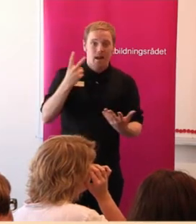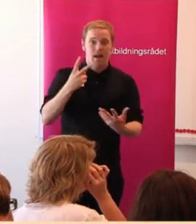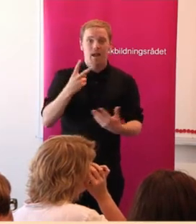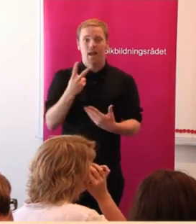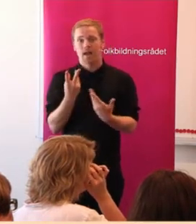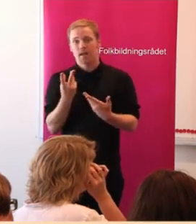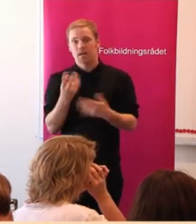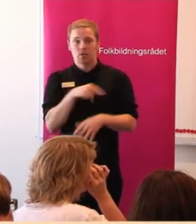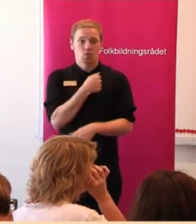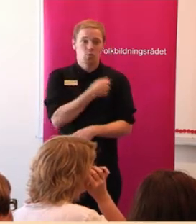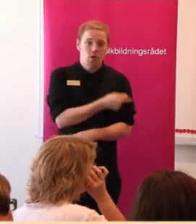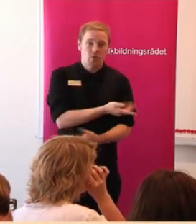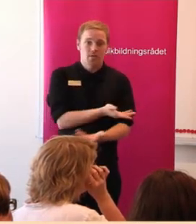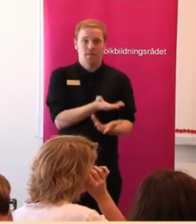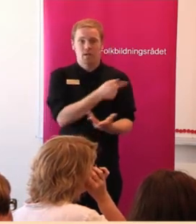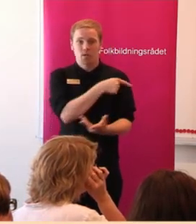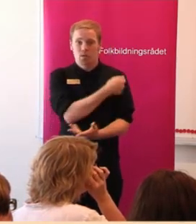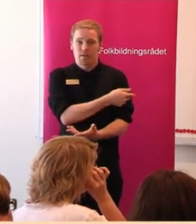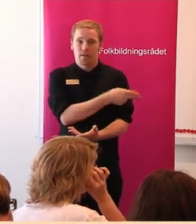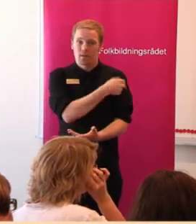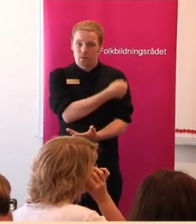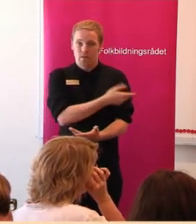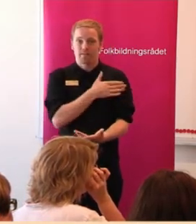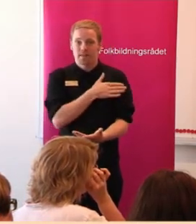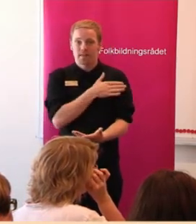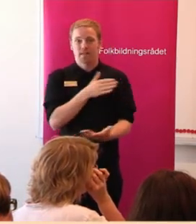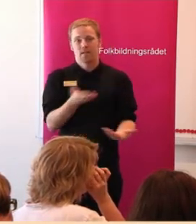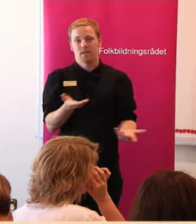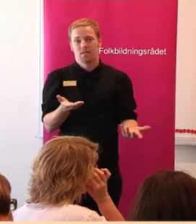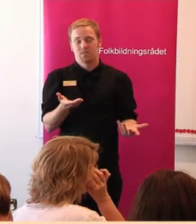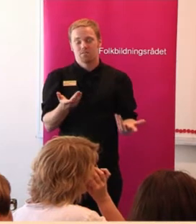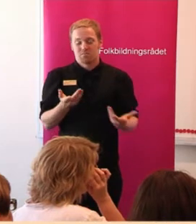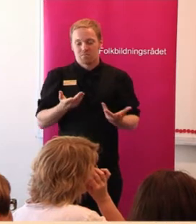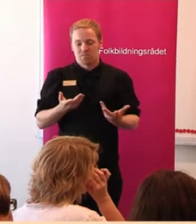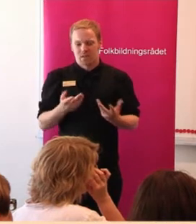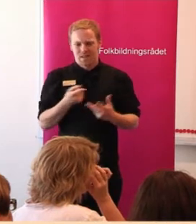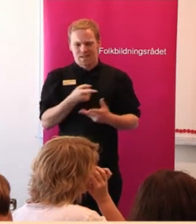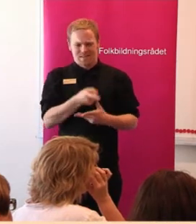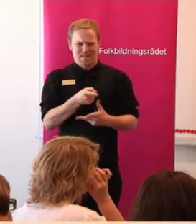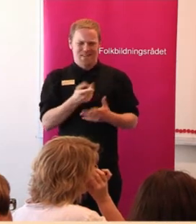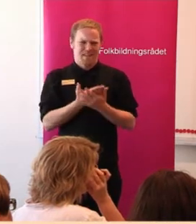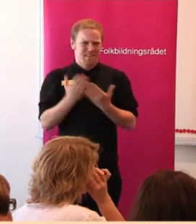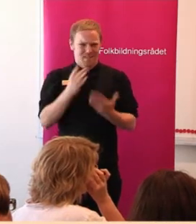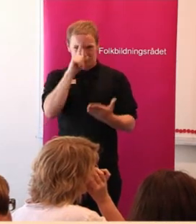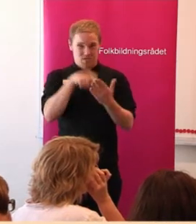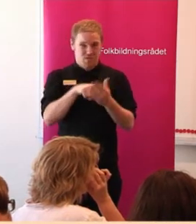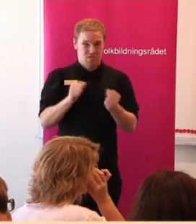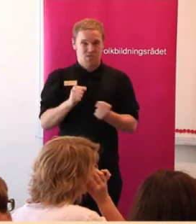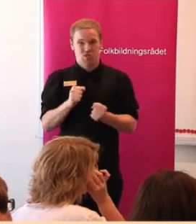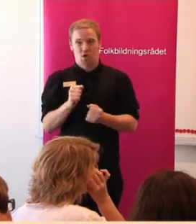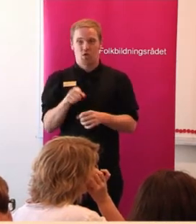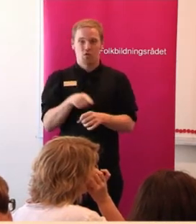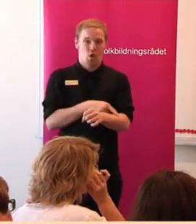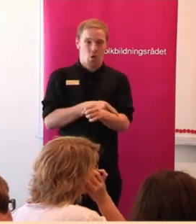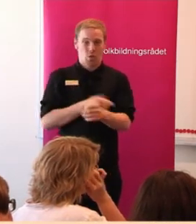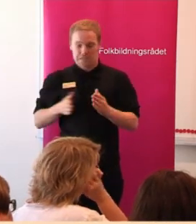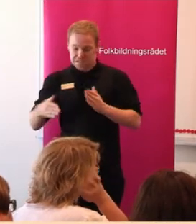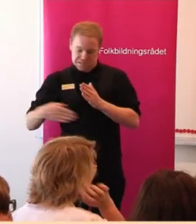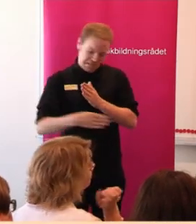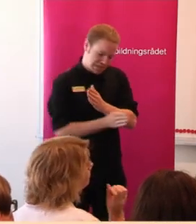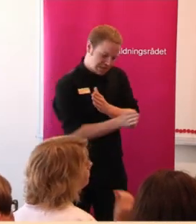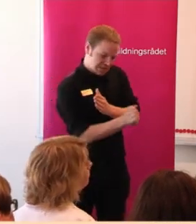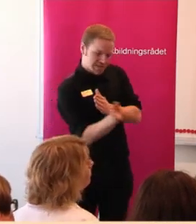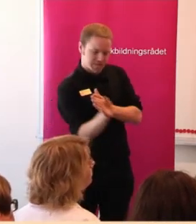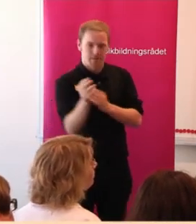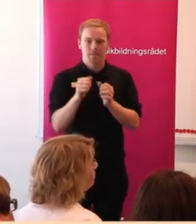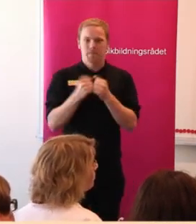slut. Även om de kan få en tillfällig hjälp nu. Men det är inte gjort för att man ska gå den långa vägen i vårt utbildningssystem, och det är jätteviktigt att diskutera